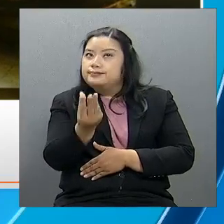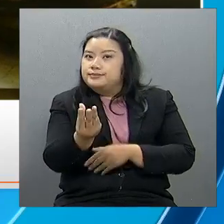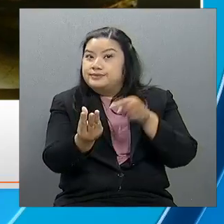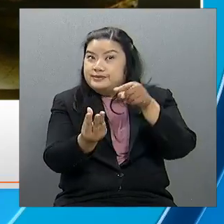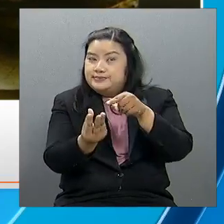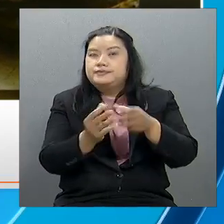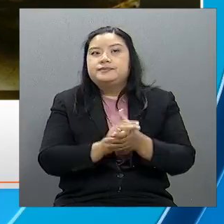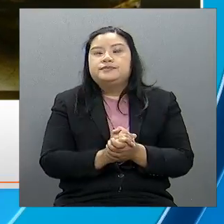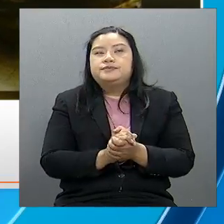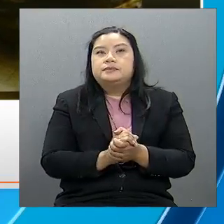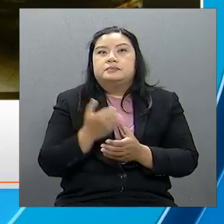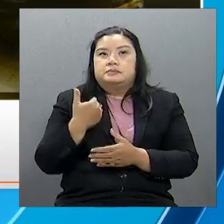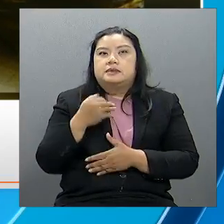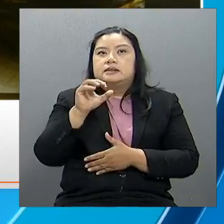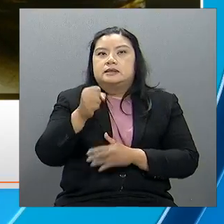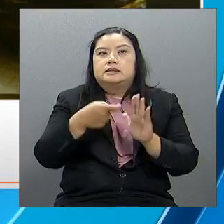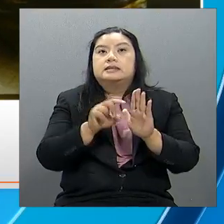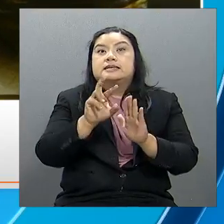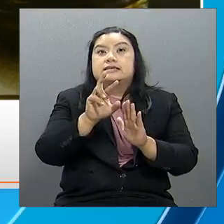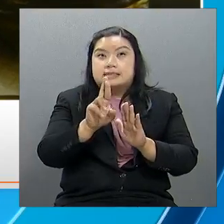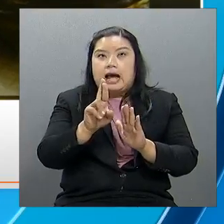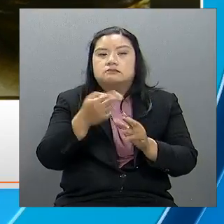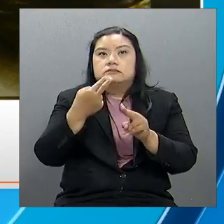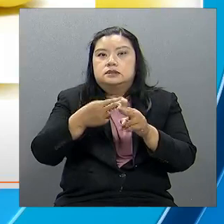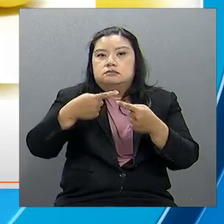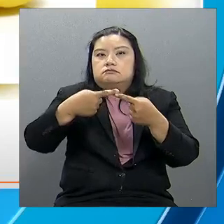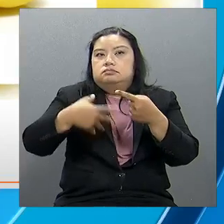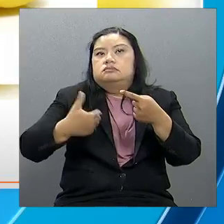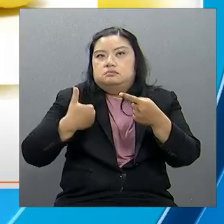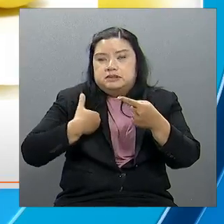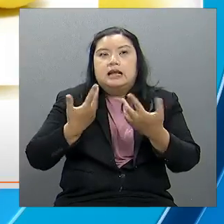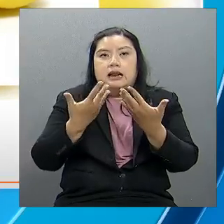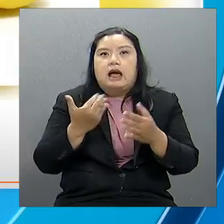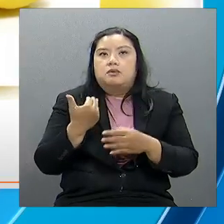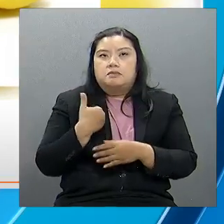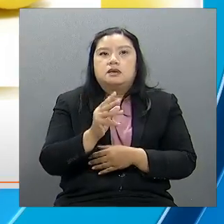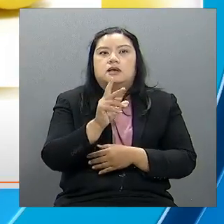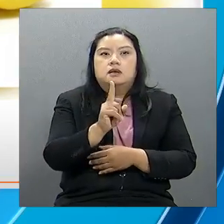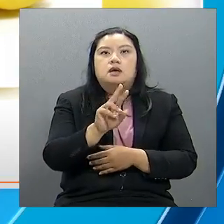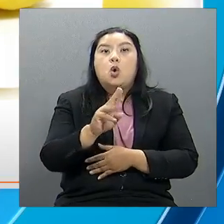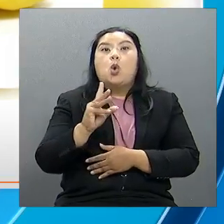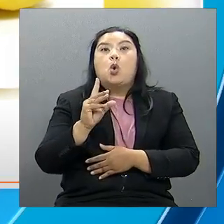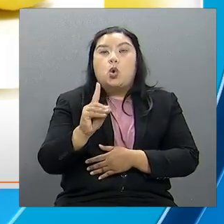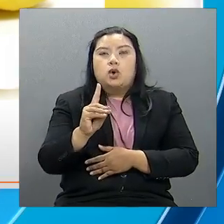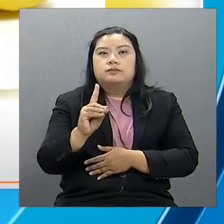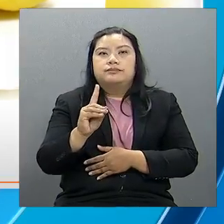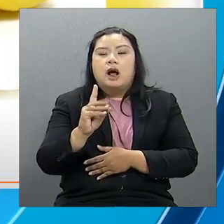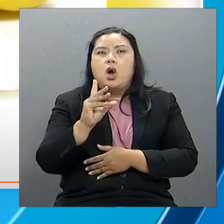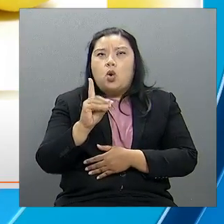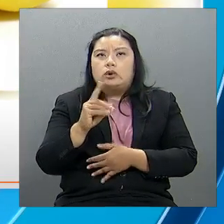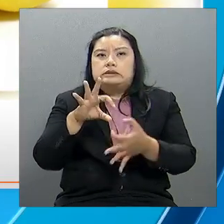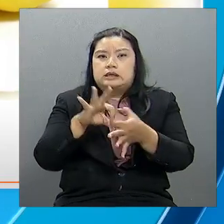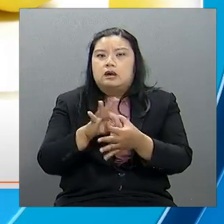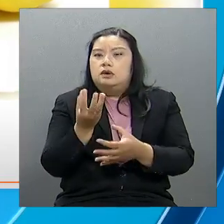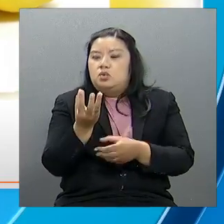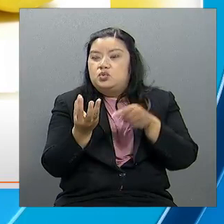แต่มันก็จะมีกรดตัวหนึ่งเขาเรียกกรดเจนโคเรตนะครับซึ่งอันนี้จะอยู่ในลูกเนีย